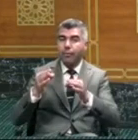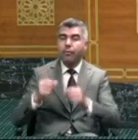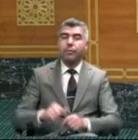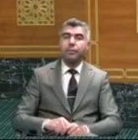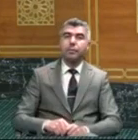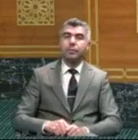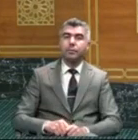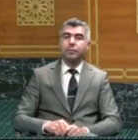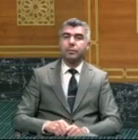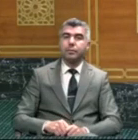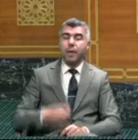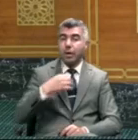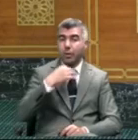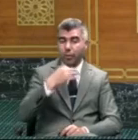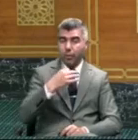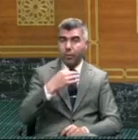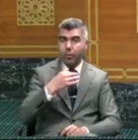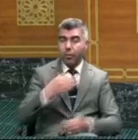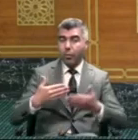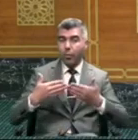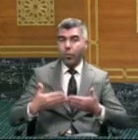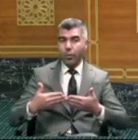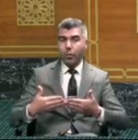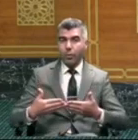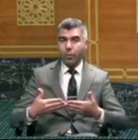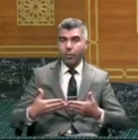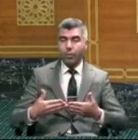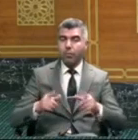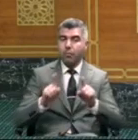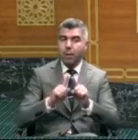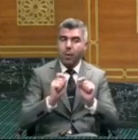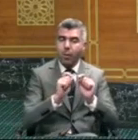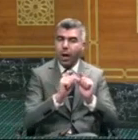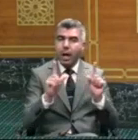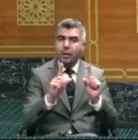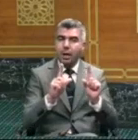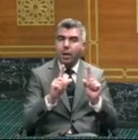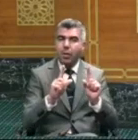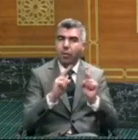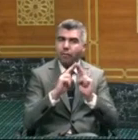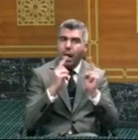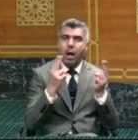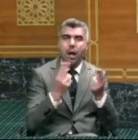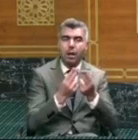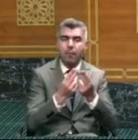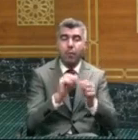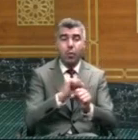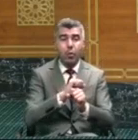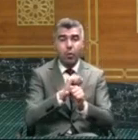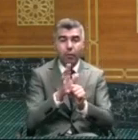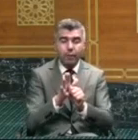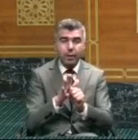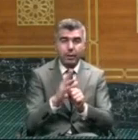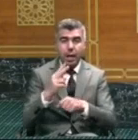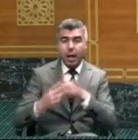اللي كيما قلت اليوم هو واضح ويعيشه العالم خرجنا من ازمه كوفيد دامت